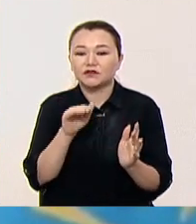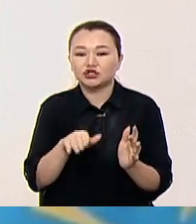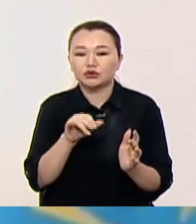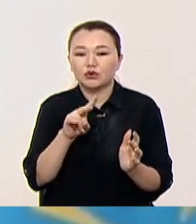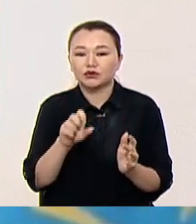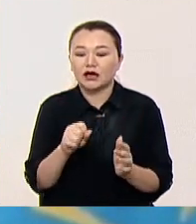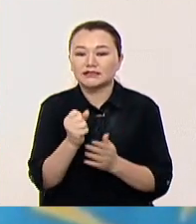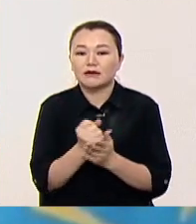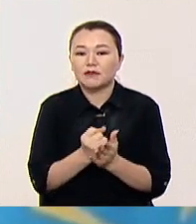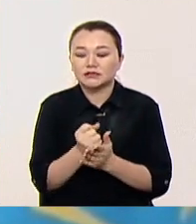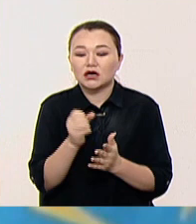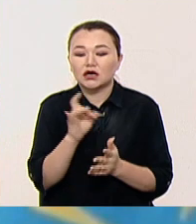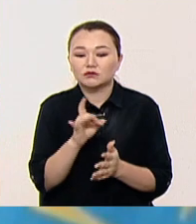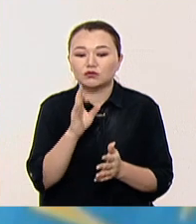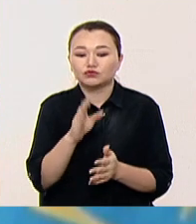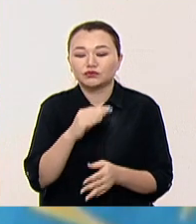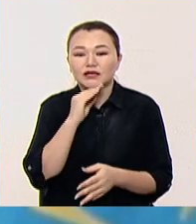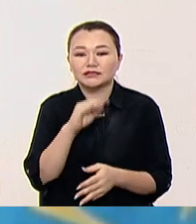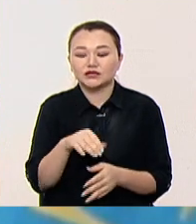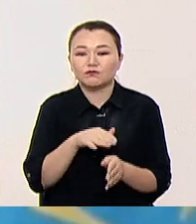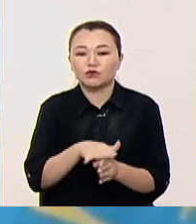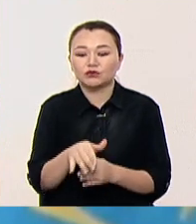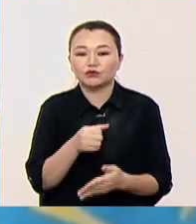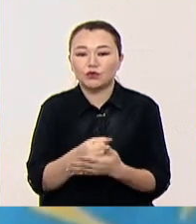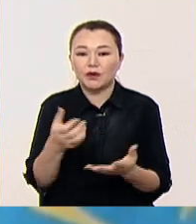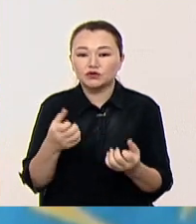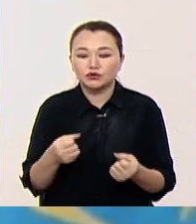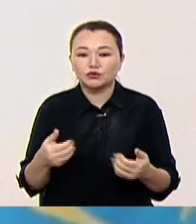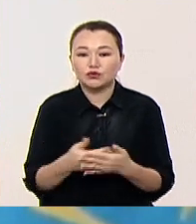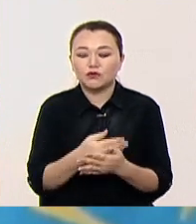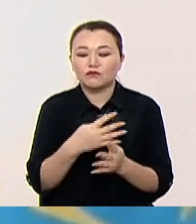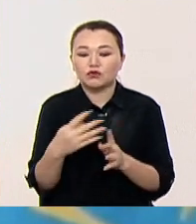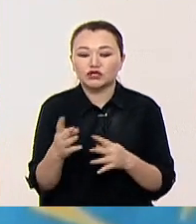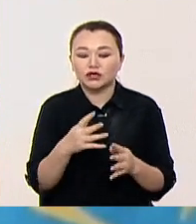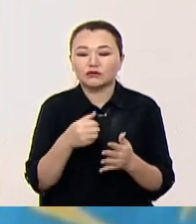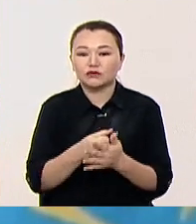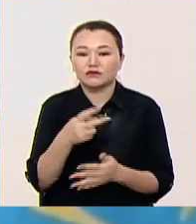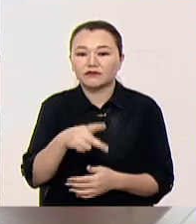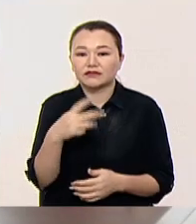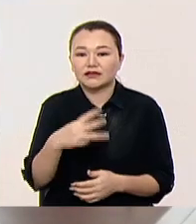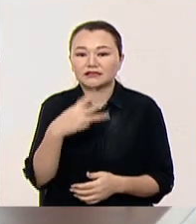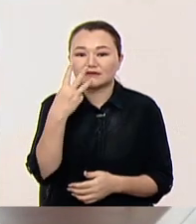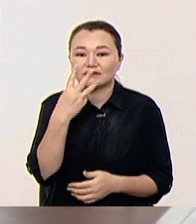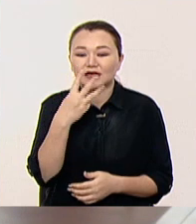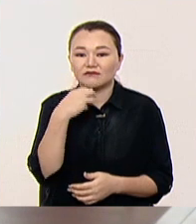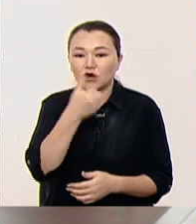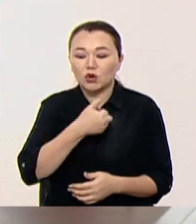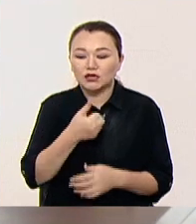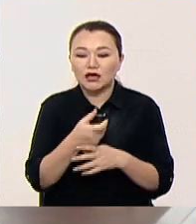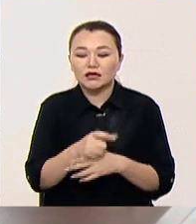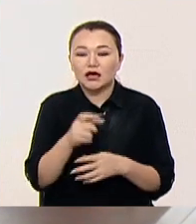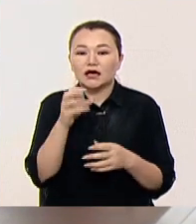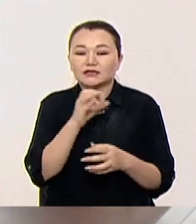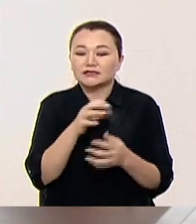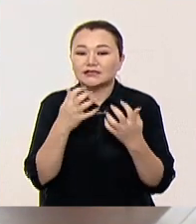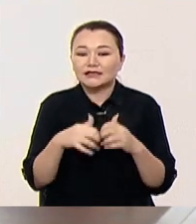того, указанных объемов будет достаточно вплоть до получения нового урожая 2023 года. По данным Бюро национальной